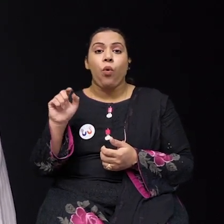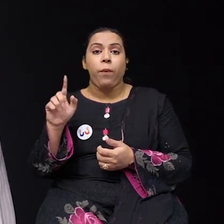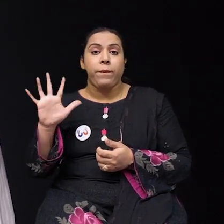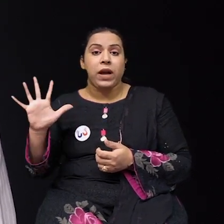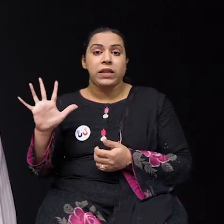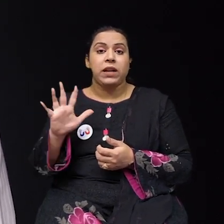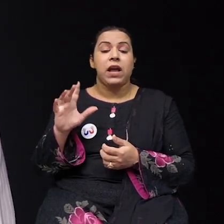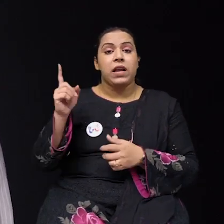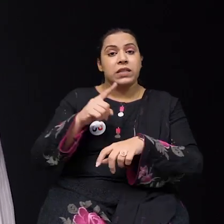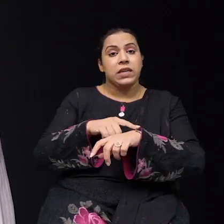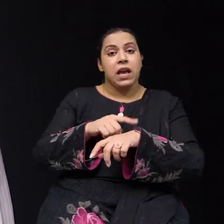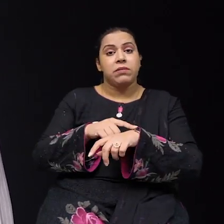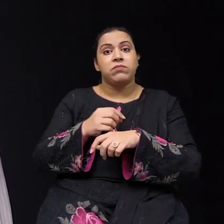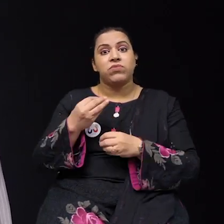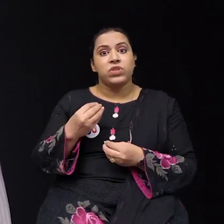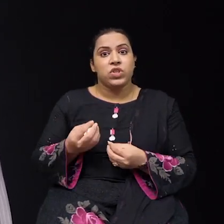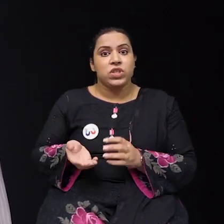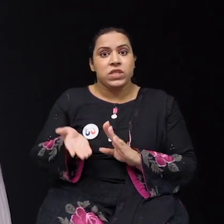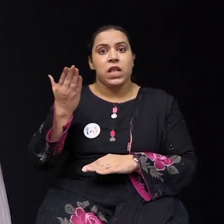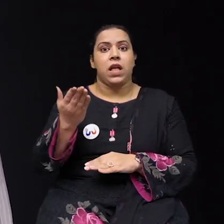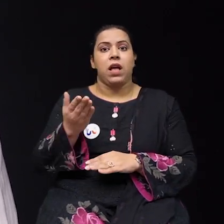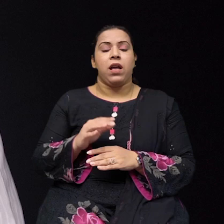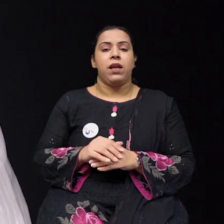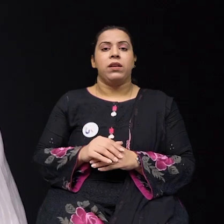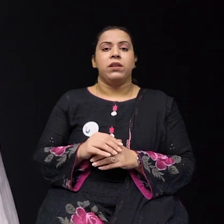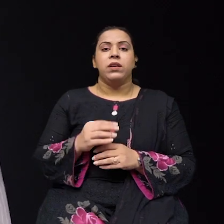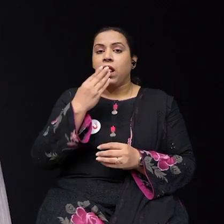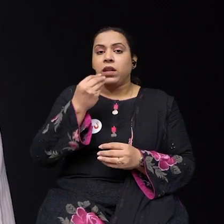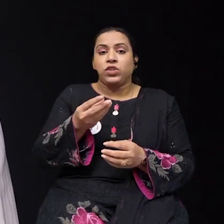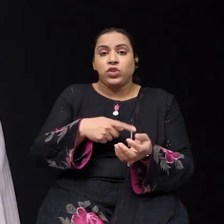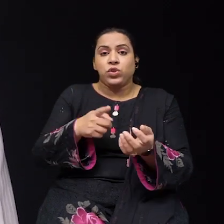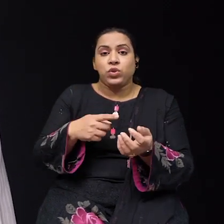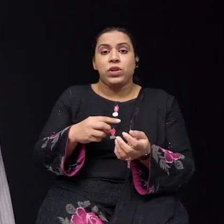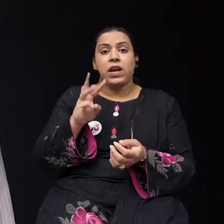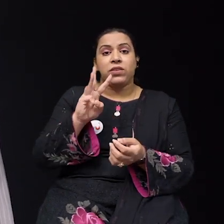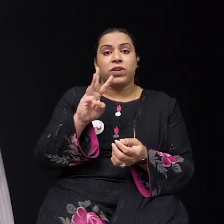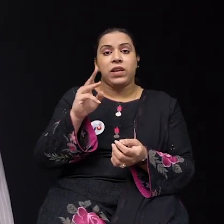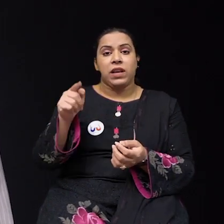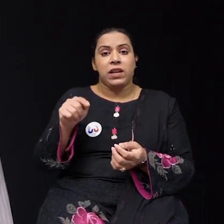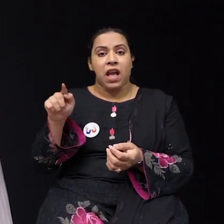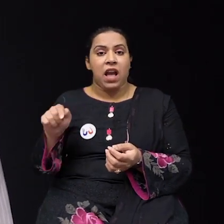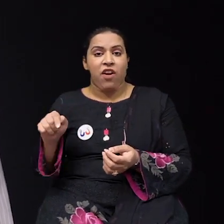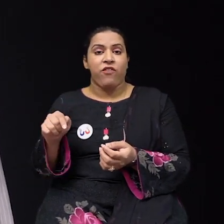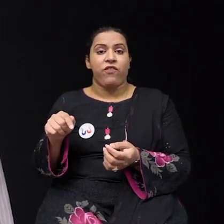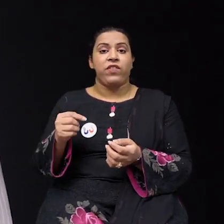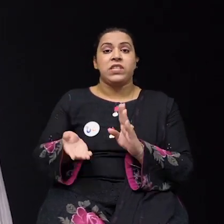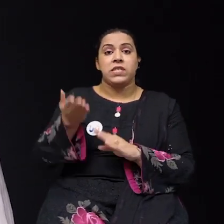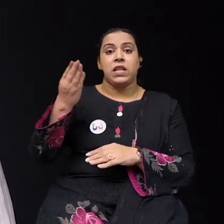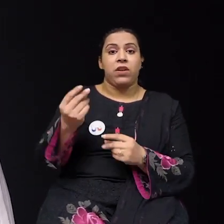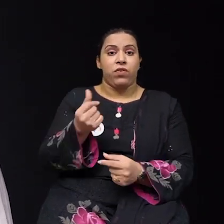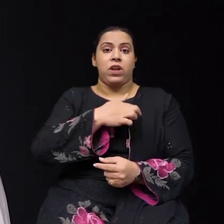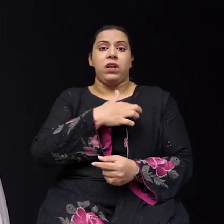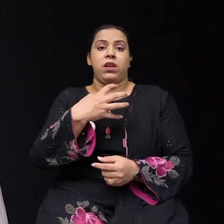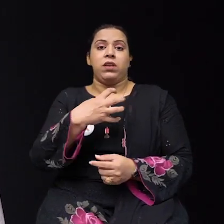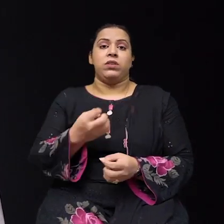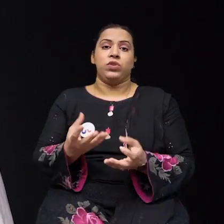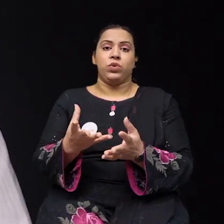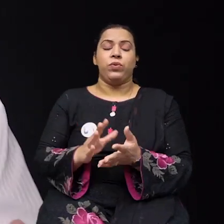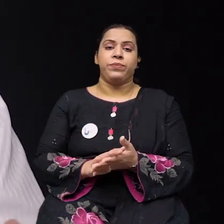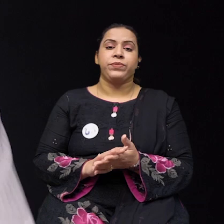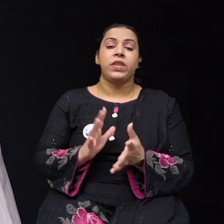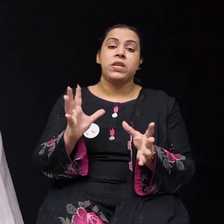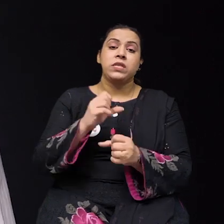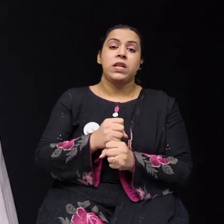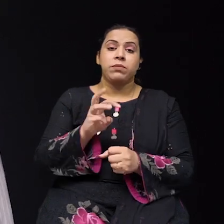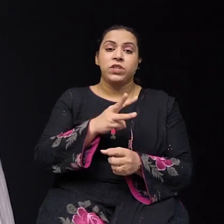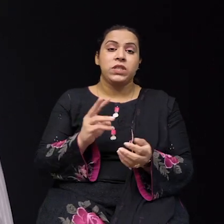2.25% ٹائمز آپ کا چانس زیادہ ہوتا ہے۔ شوگر میں تقریباً 3.5 ٹائمز زیادہ چانس ہوتا ہے۔ تو یہ ساری وہ چیزیں